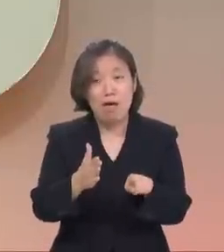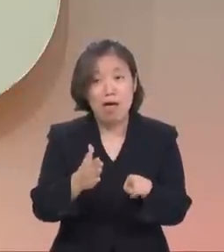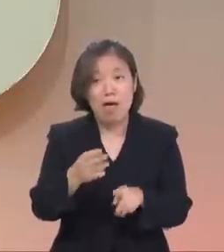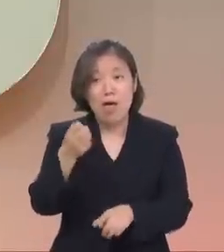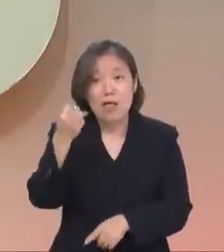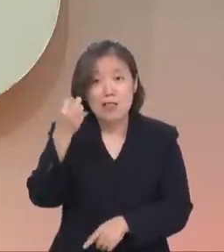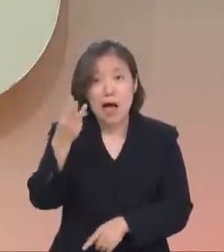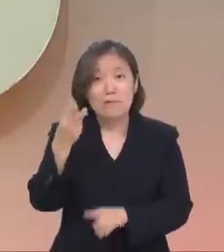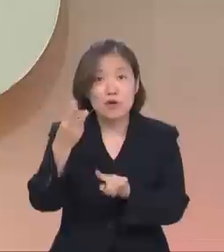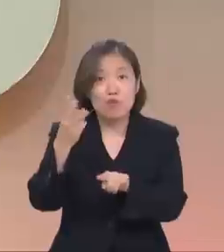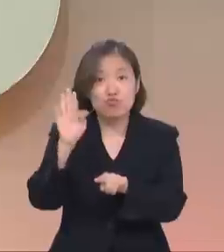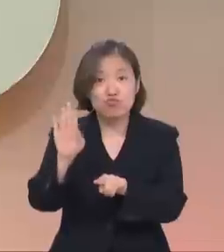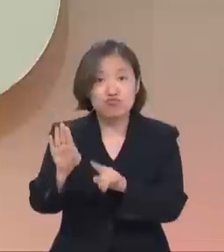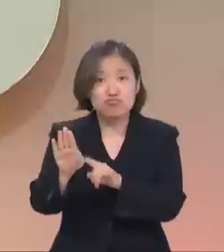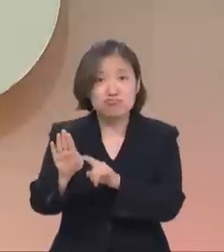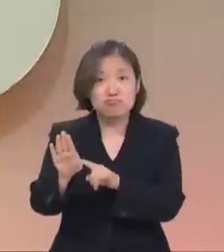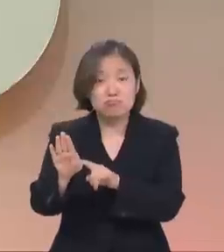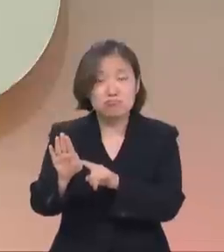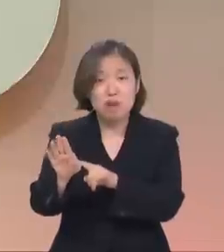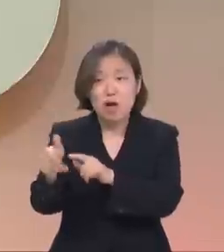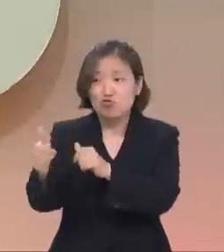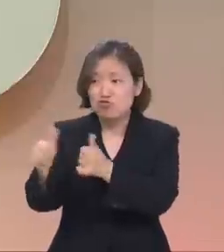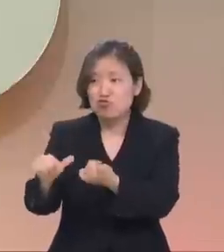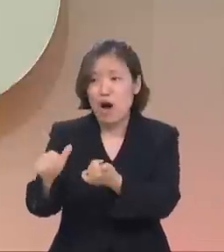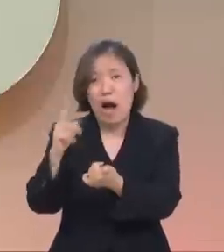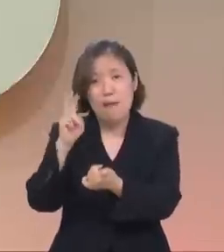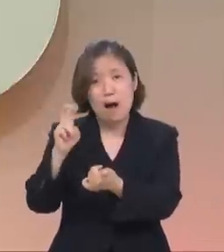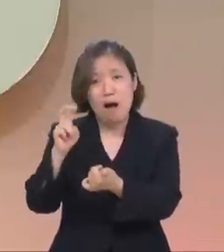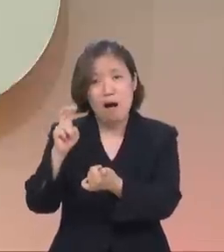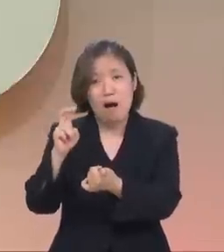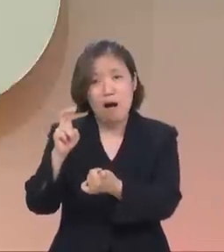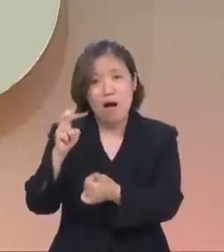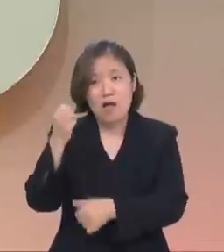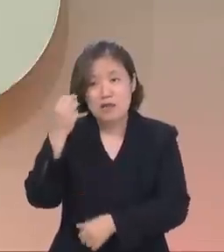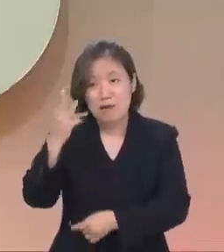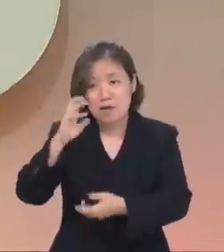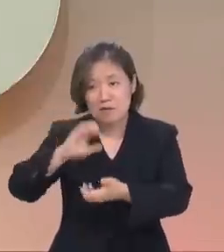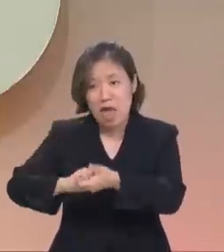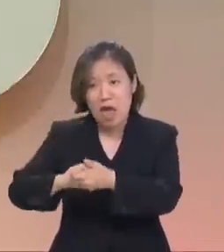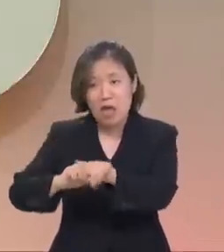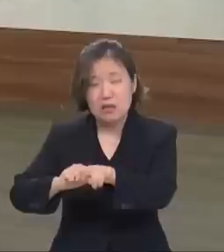3개월 정도의 수명이 남았습니다